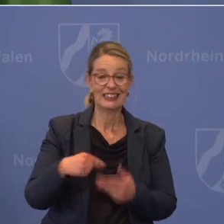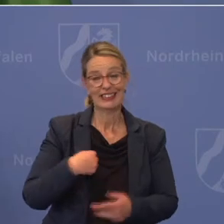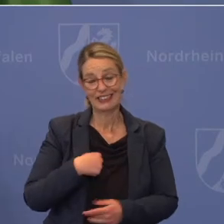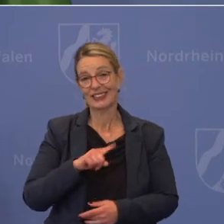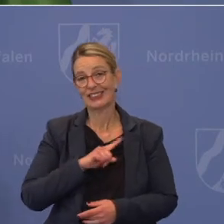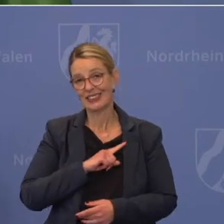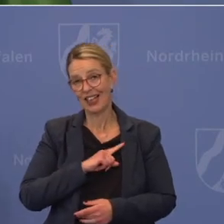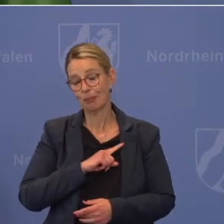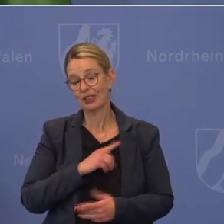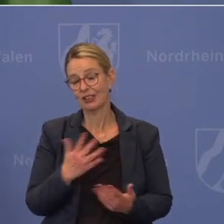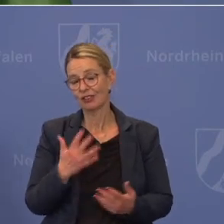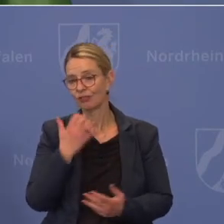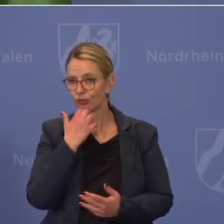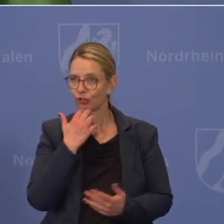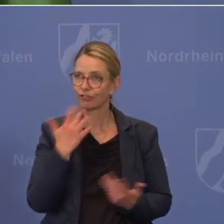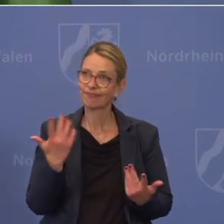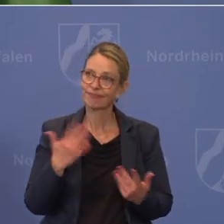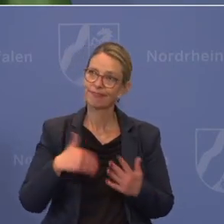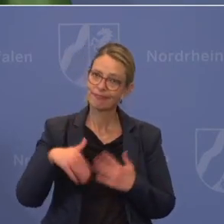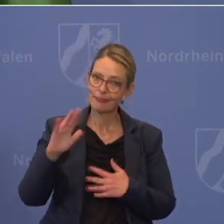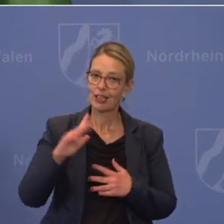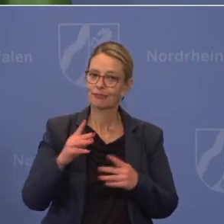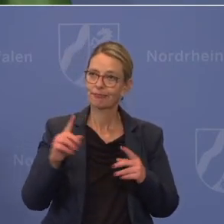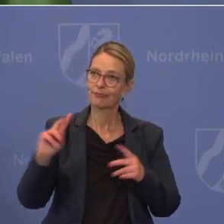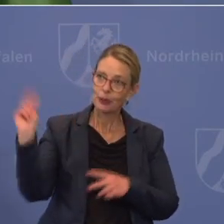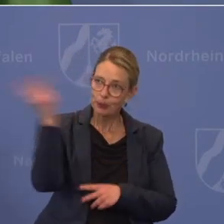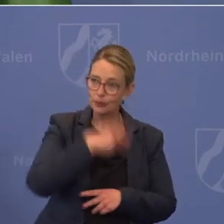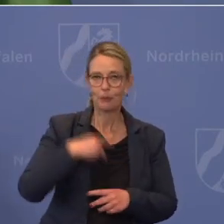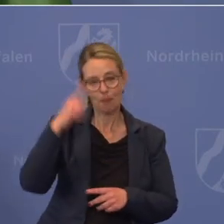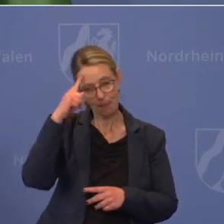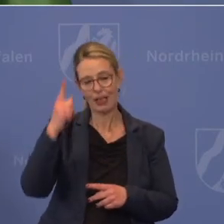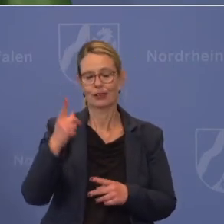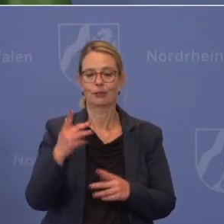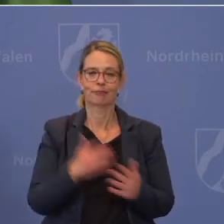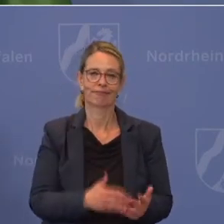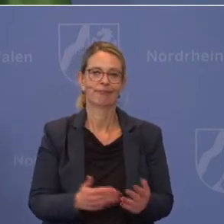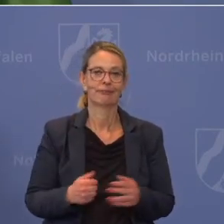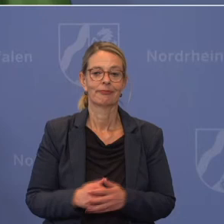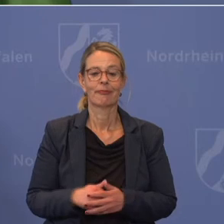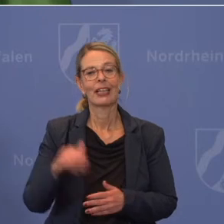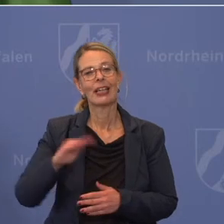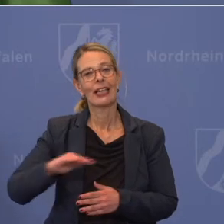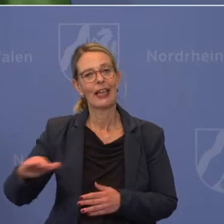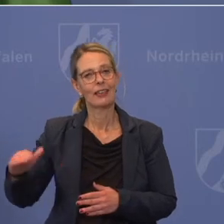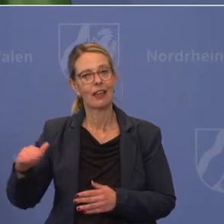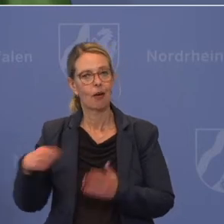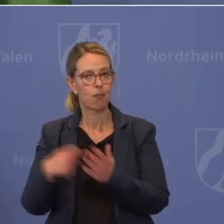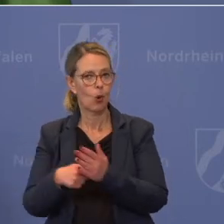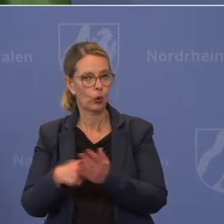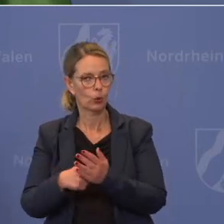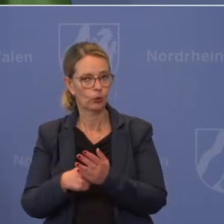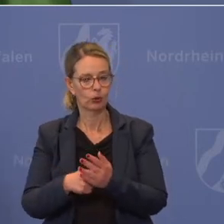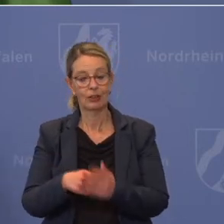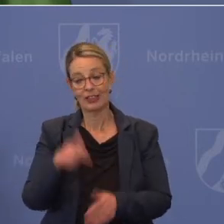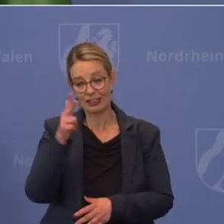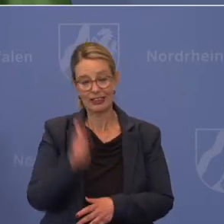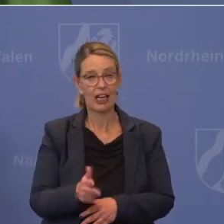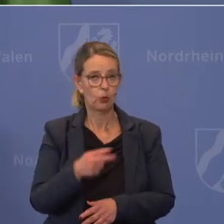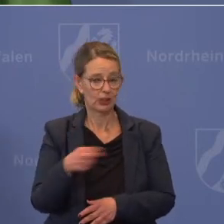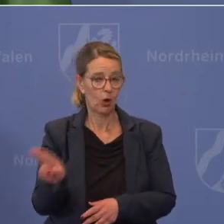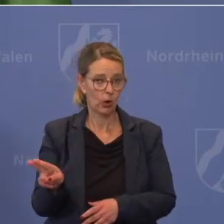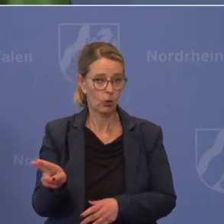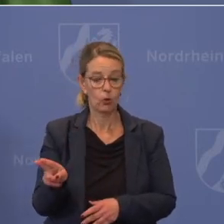ein konsequenteres Vorgehen gewünscht. Der Kinderbonus hingegen in Höhe von 300 Euro,